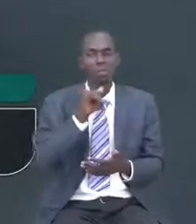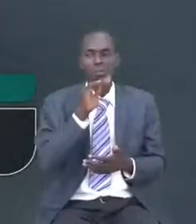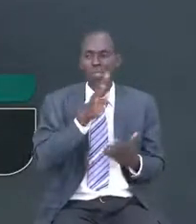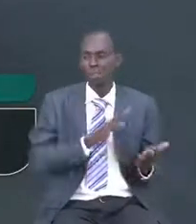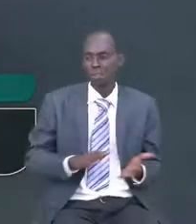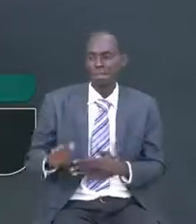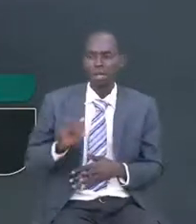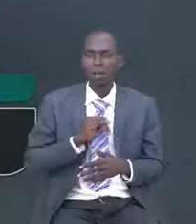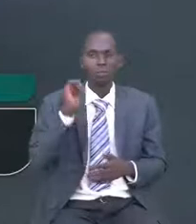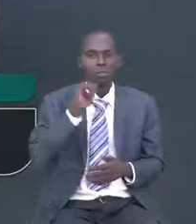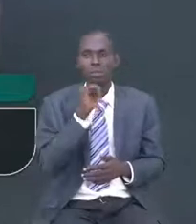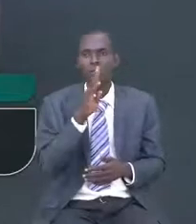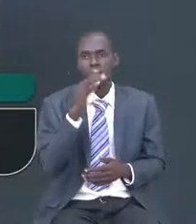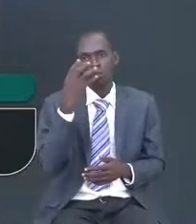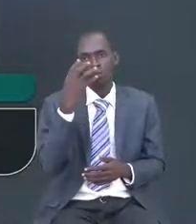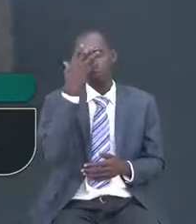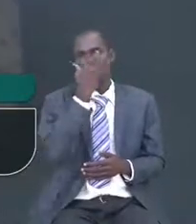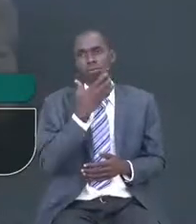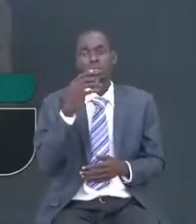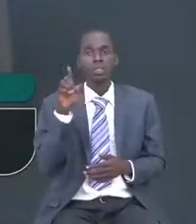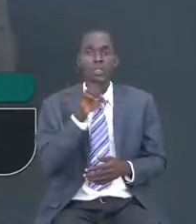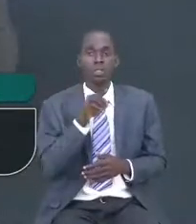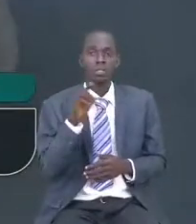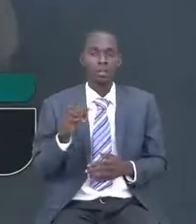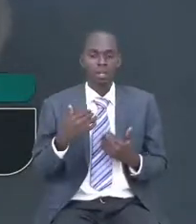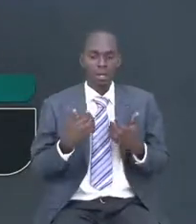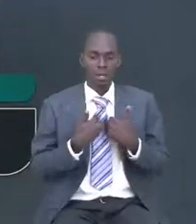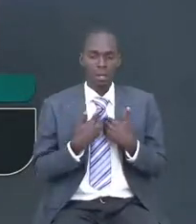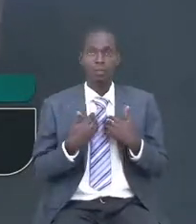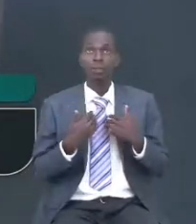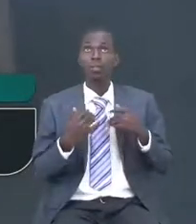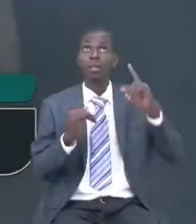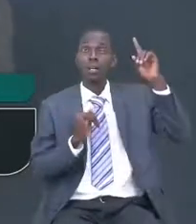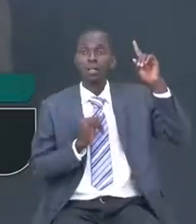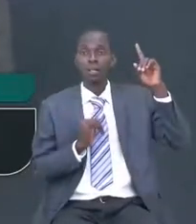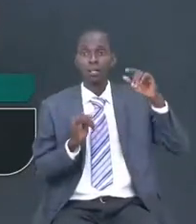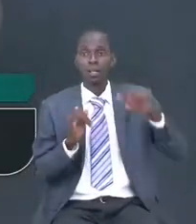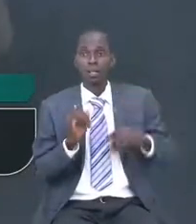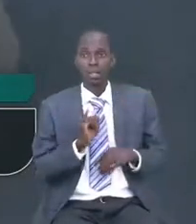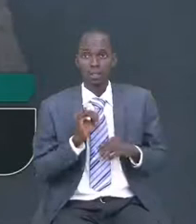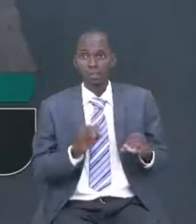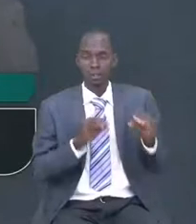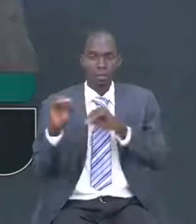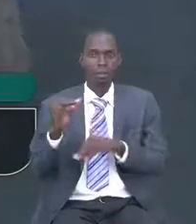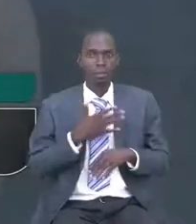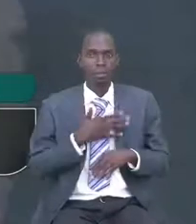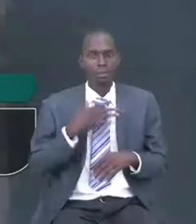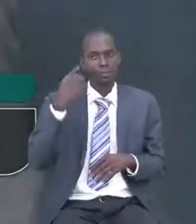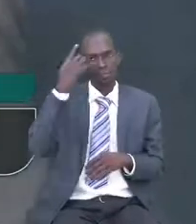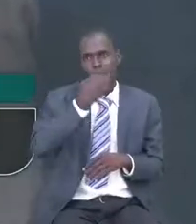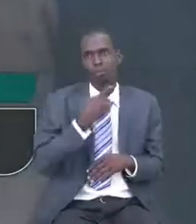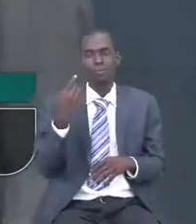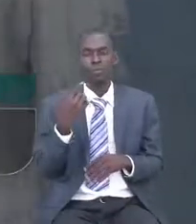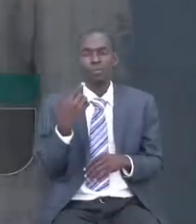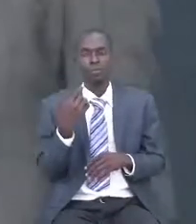serai pas confondu. C'est pourquoi j'ai rendu mon visage semblable à un caillou, sachant que je